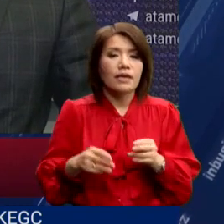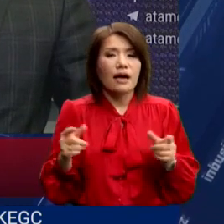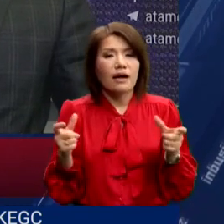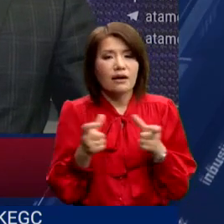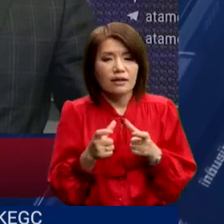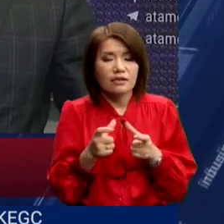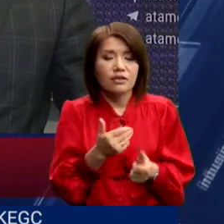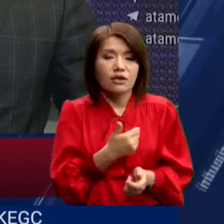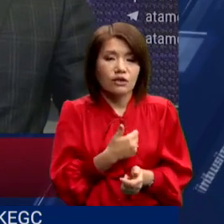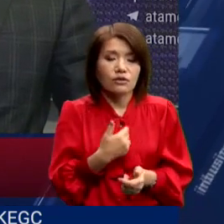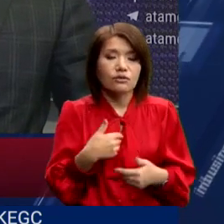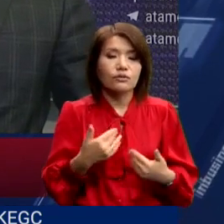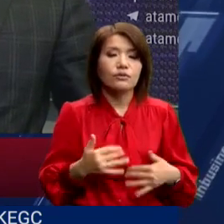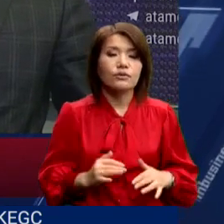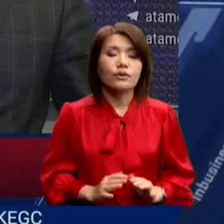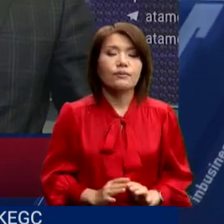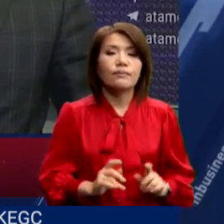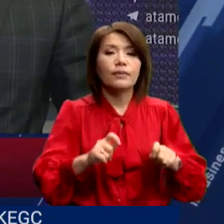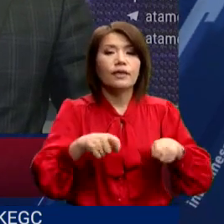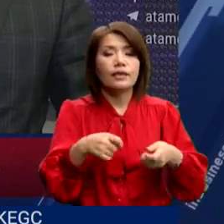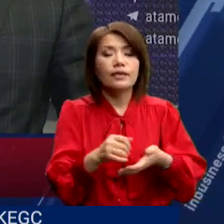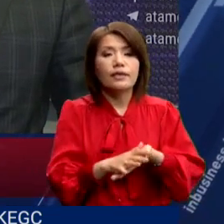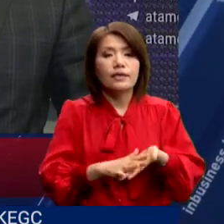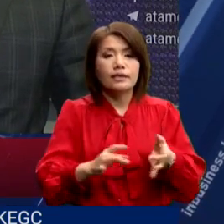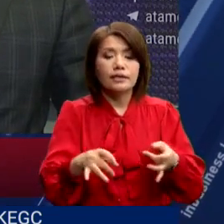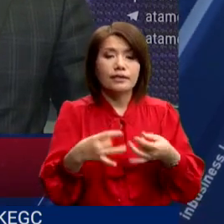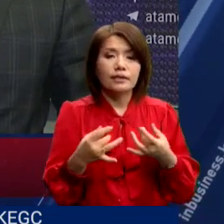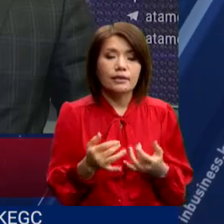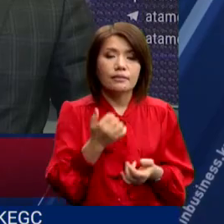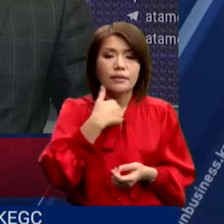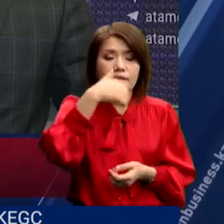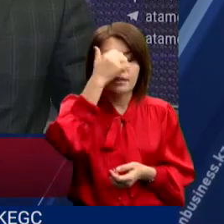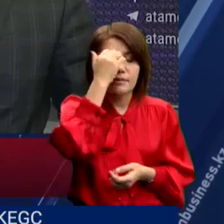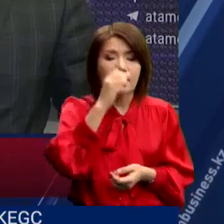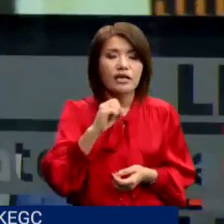ограничений. На этом у меня все. Передаю слово тебе, Мадина. Спасибо, Иржан.